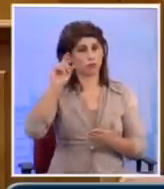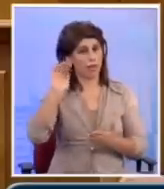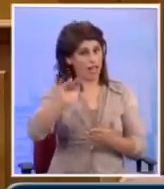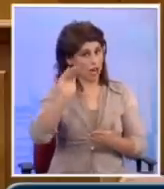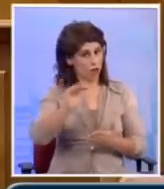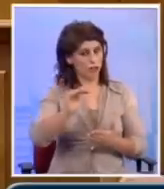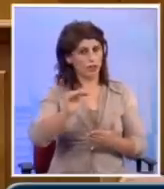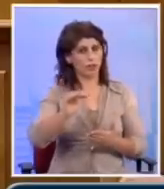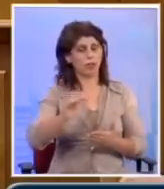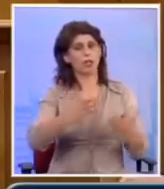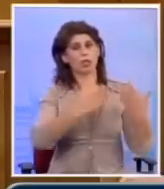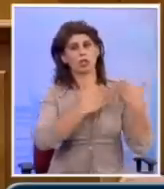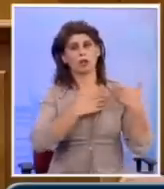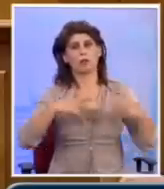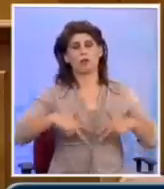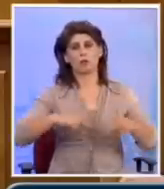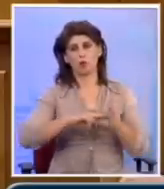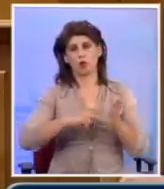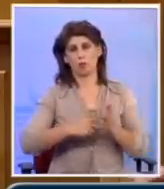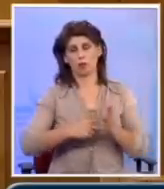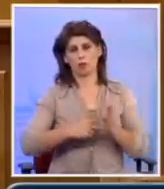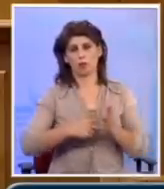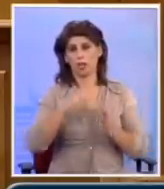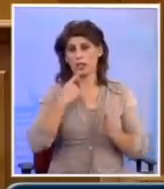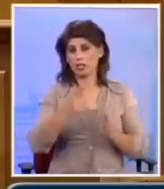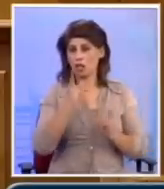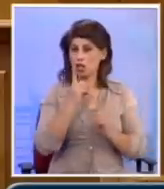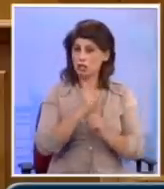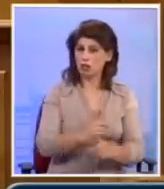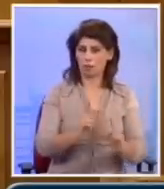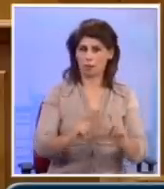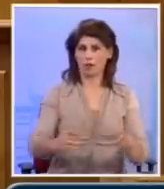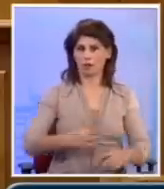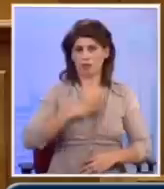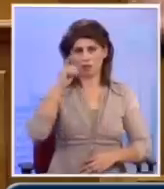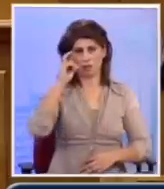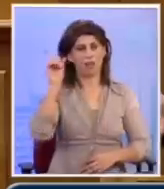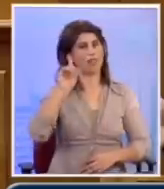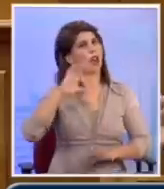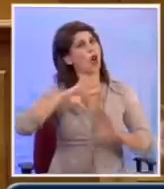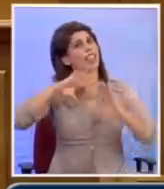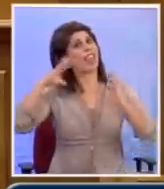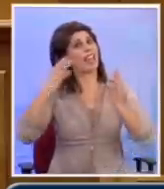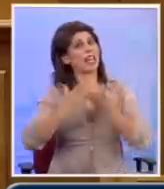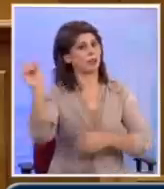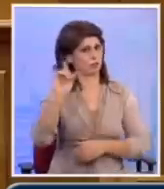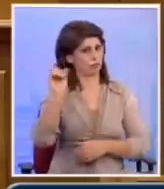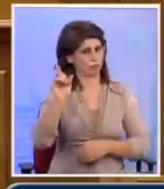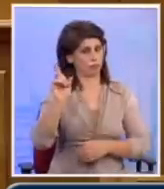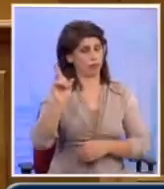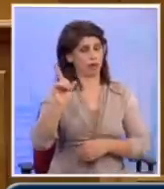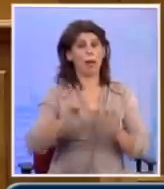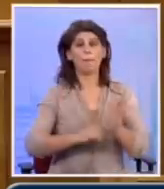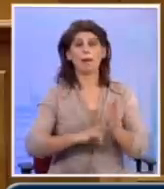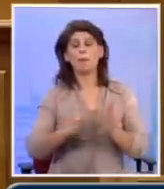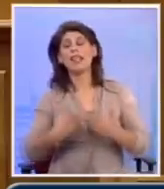της στον αρμόδιο Υπουργό Οικονομικών. Σας λέω συγκεκριμένα πράγματα εγώ, κύριε Σαμαρά, δεν μιλάω γενικόλογα. Δεν